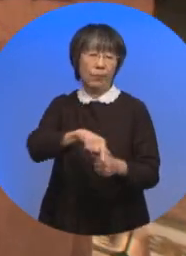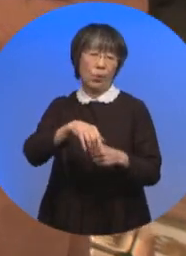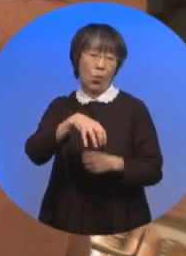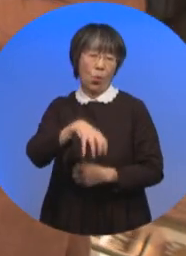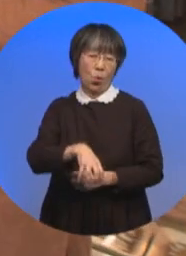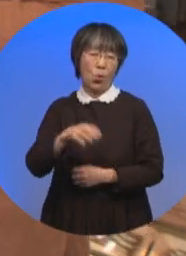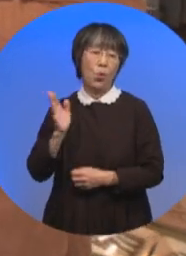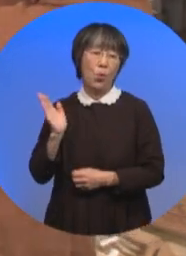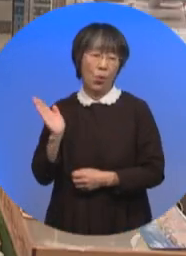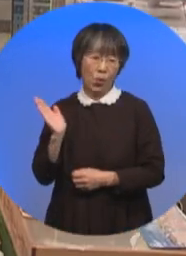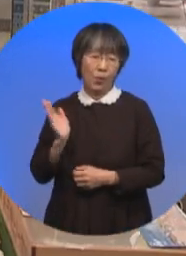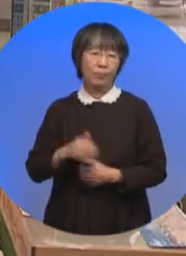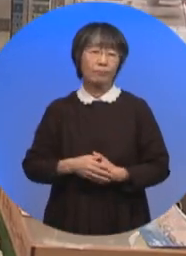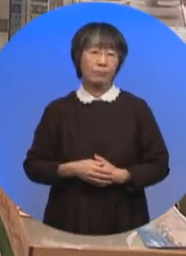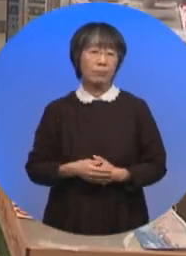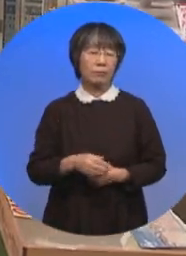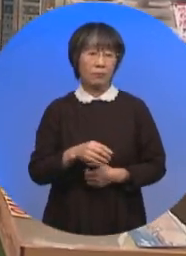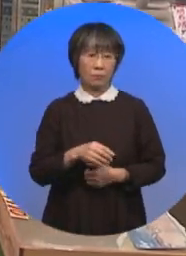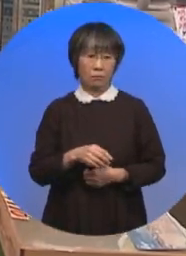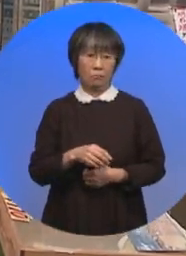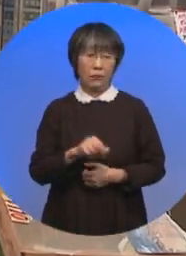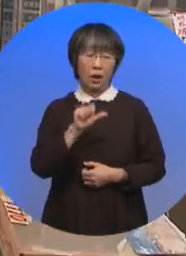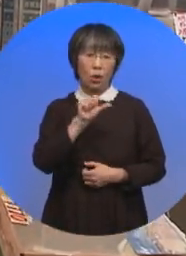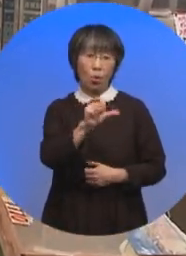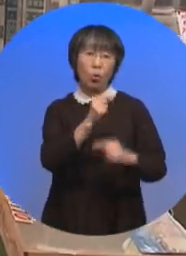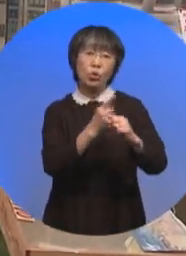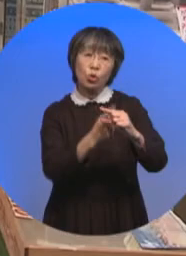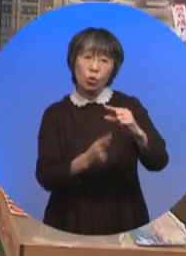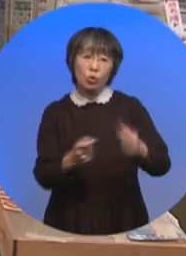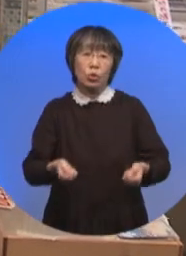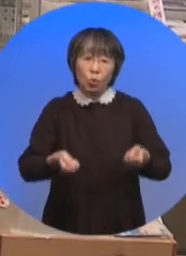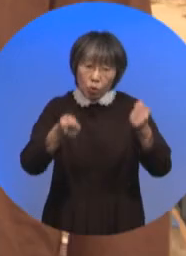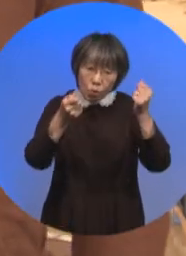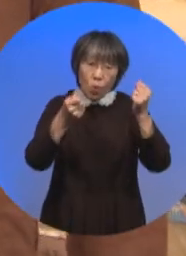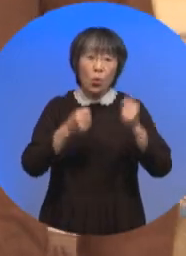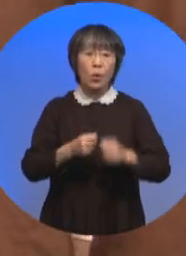からこの行ってたとこでしょこの辺とか だってちっちゃい時のお母さんとここの商店街を